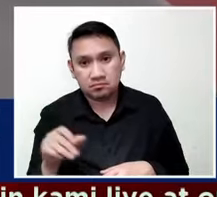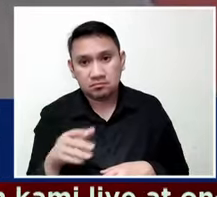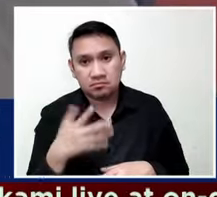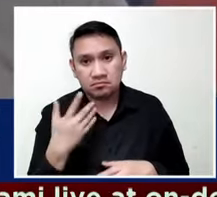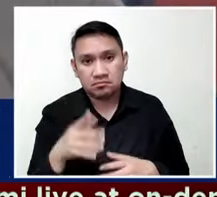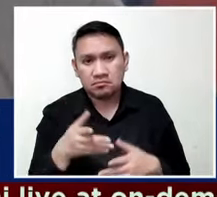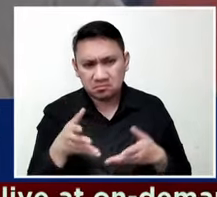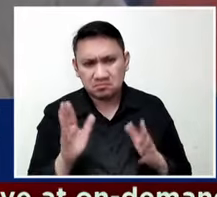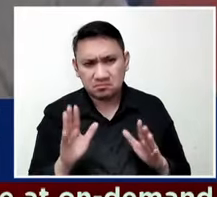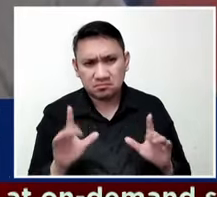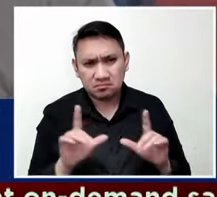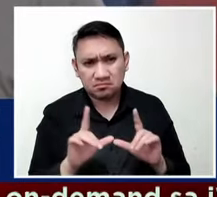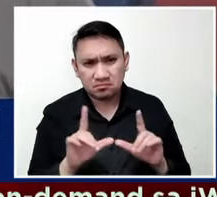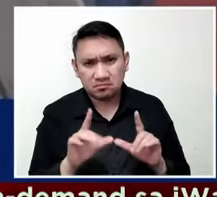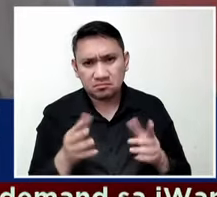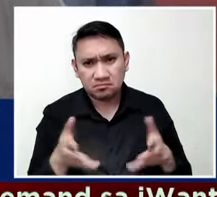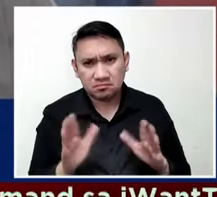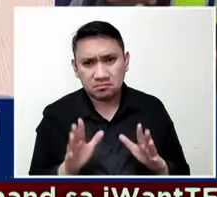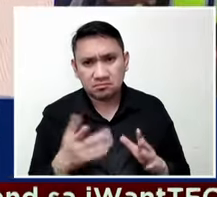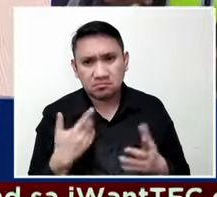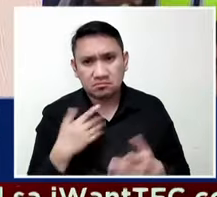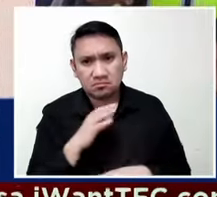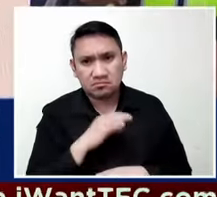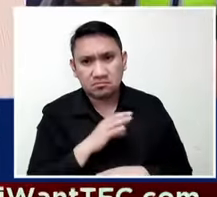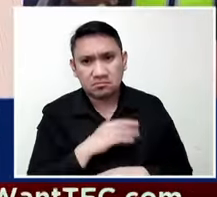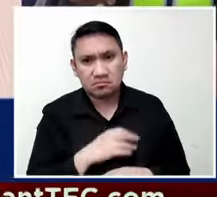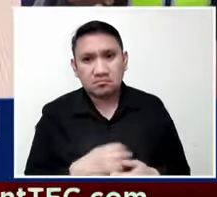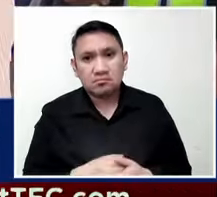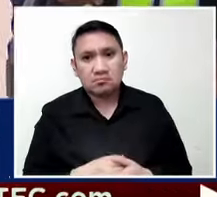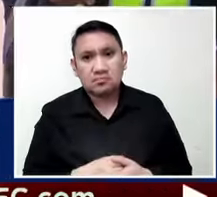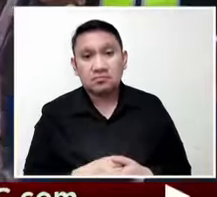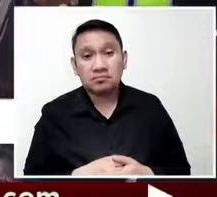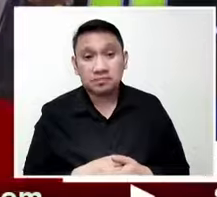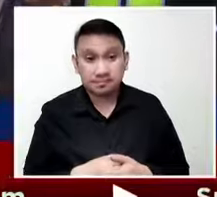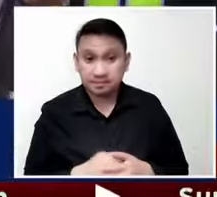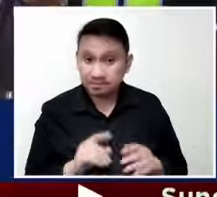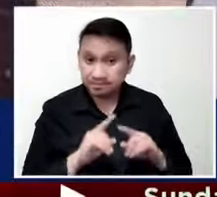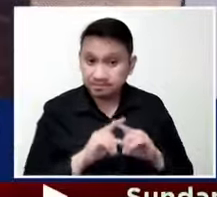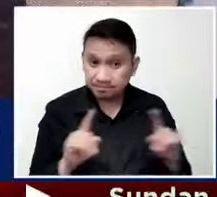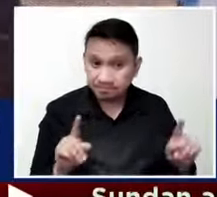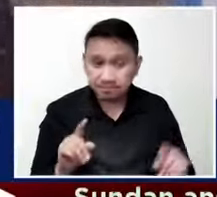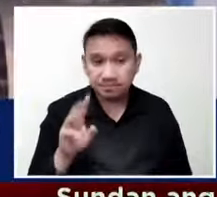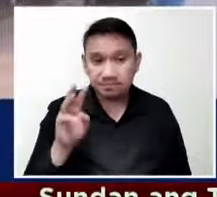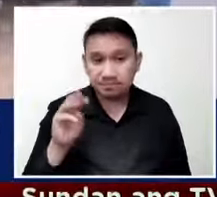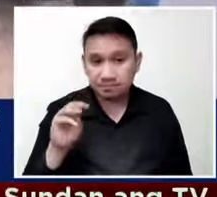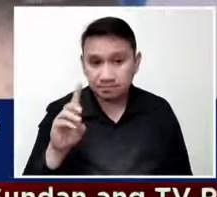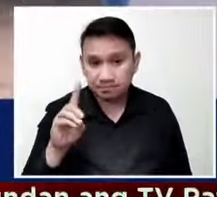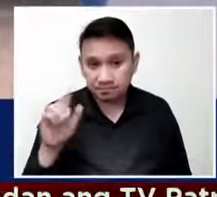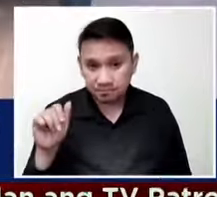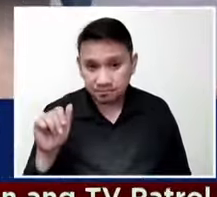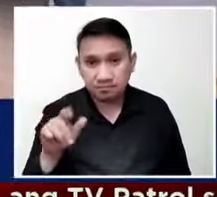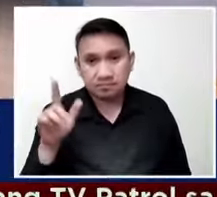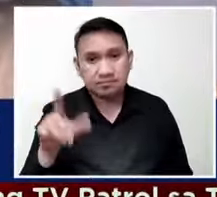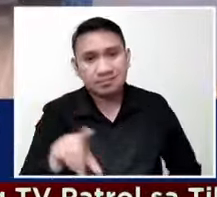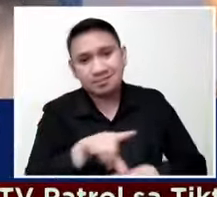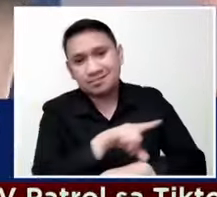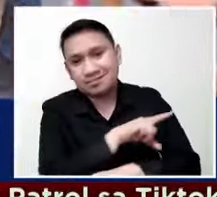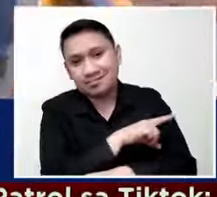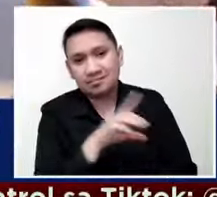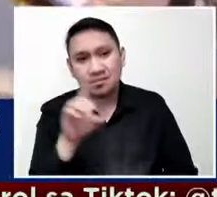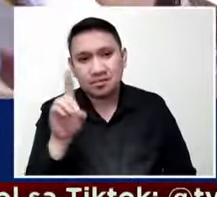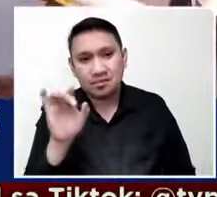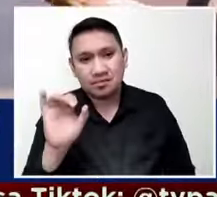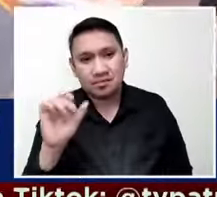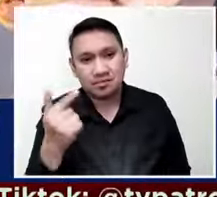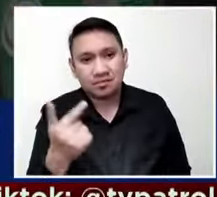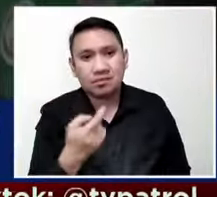lisensya, kahit papano kumikita kami. Pero, giit ng MMDA, matagal lang may DILG Memorandum